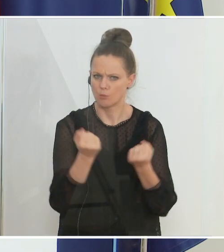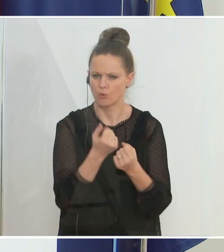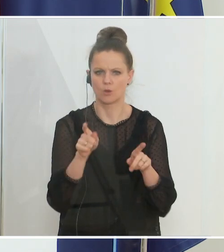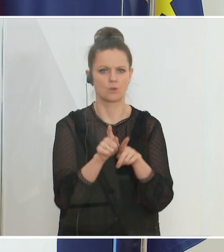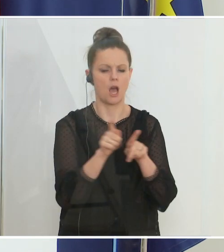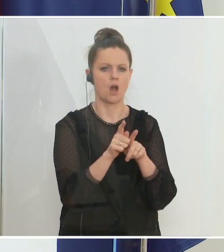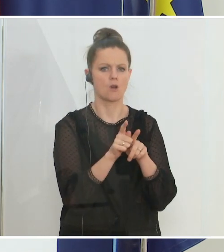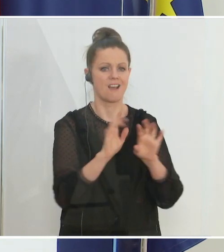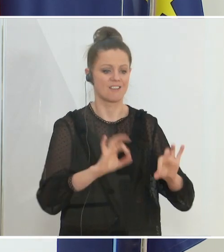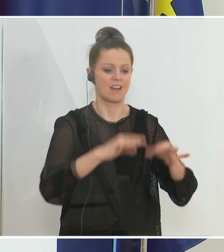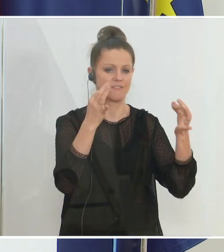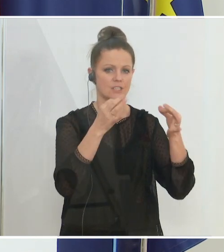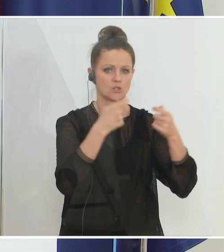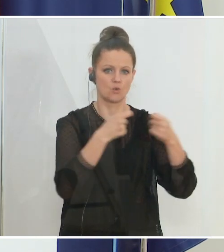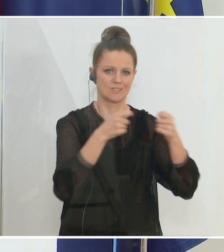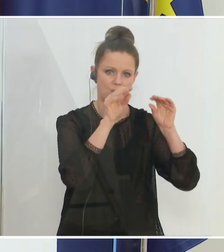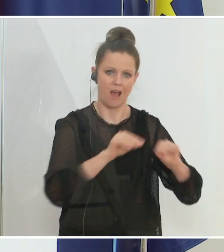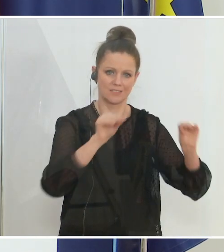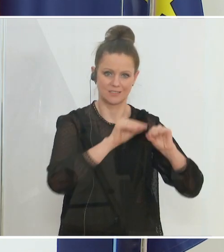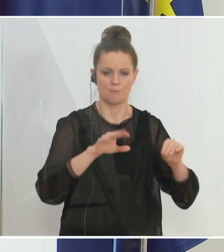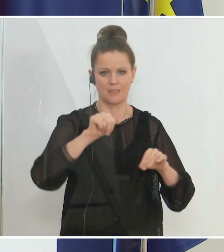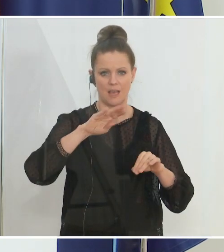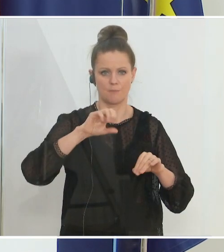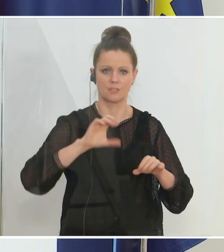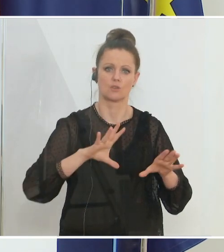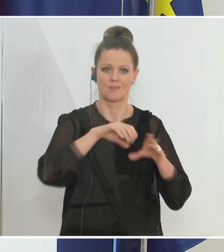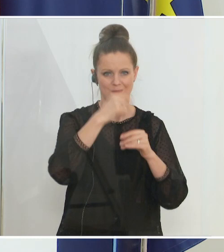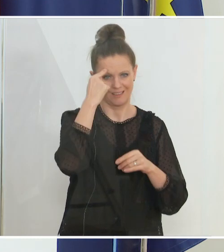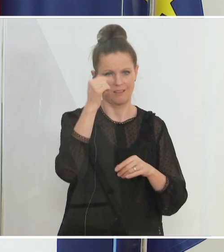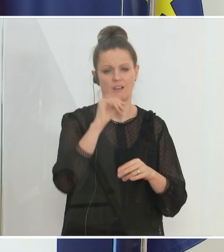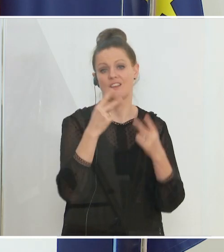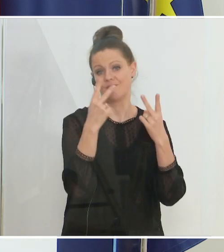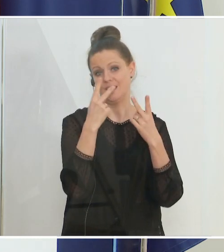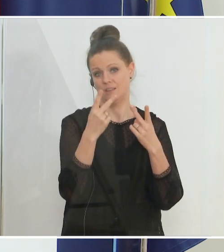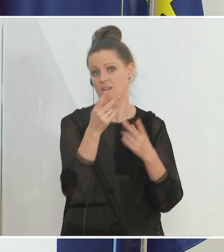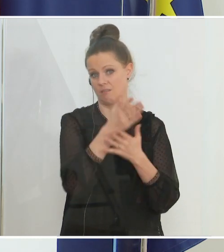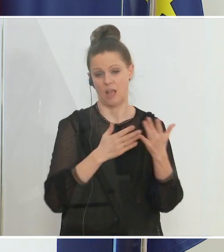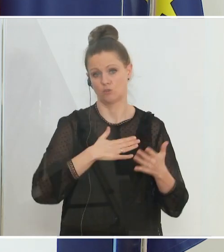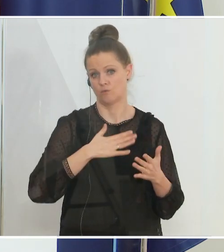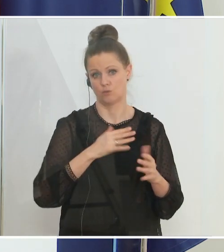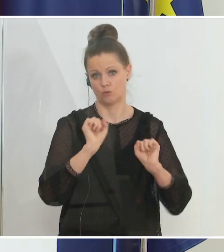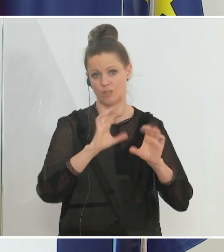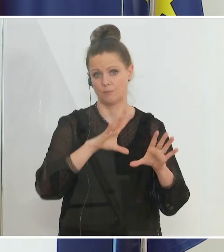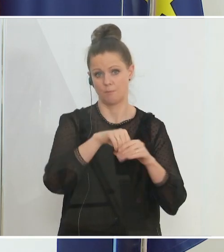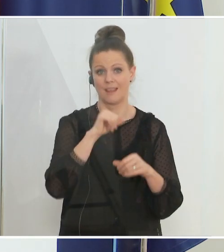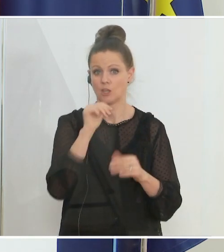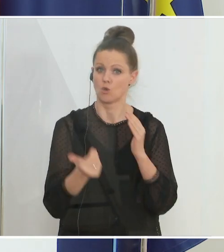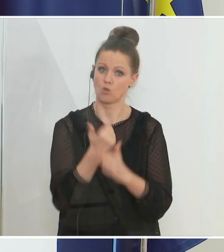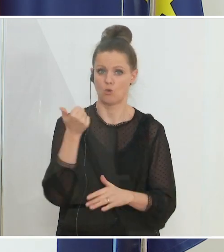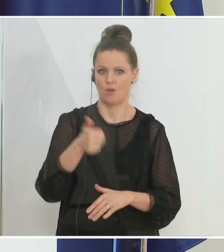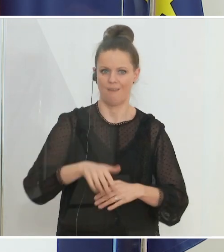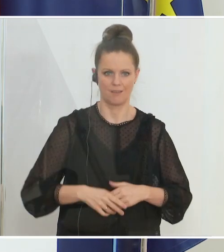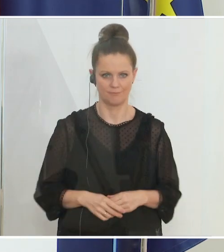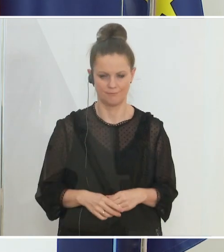den Qualifikationsmaßnahmen des AMS mit berücksichtigt. Das ist eine wichtige Komponente ganz grundsätzlich und es ist nicht etwas, was neu für uns